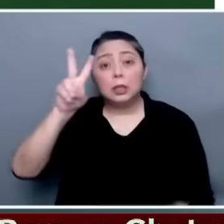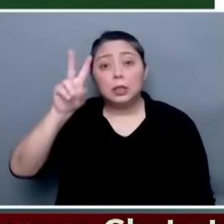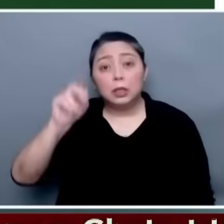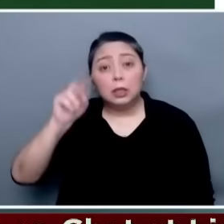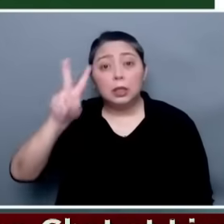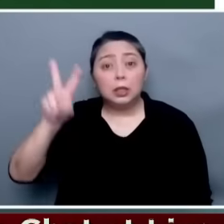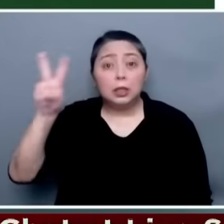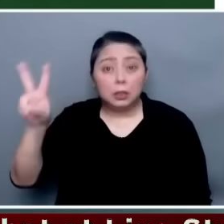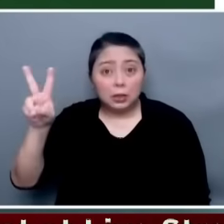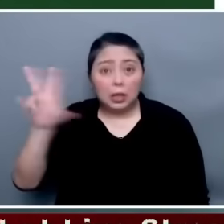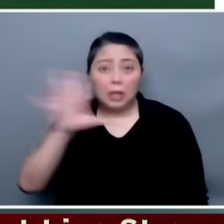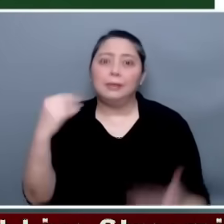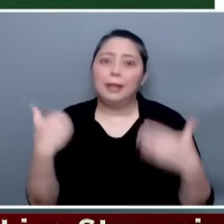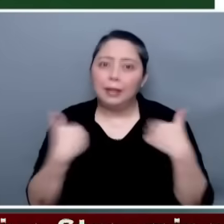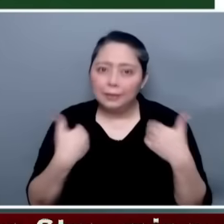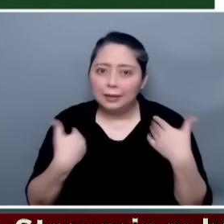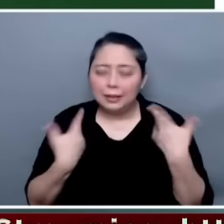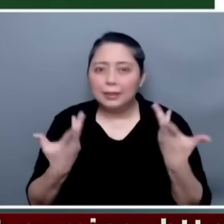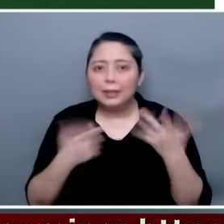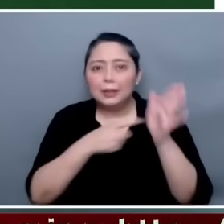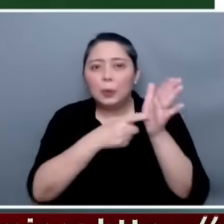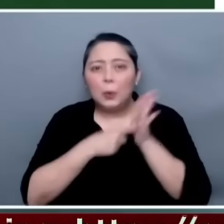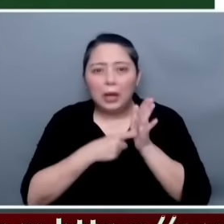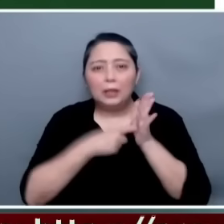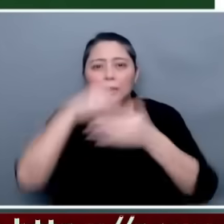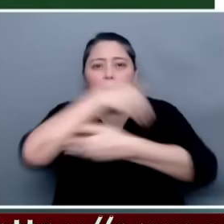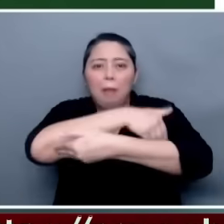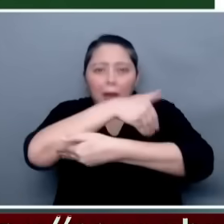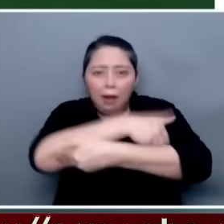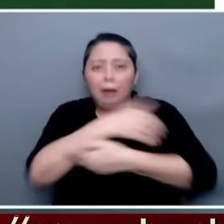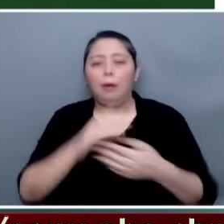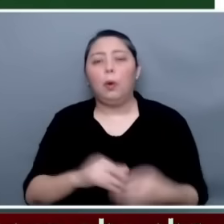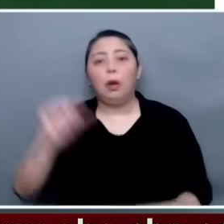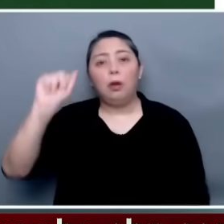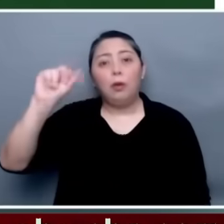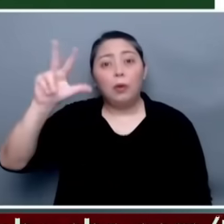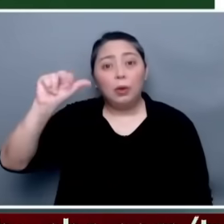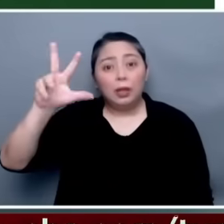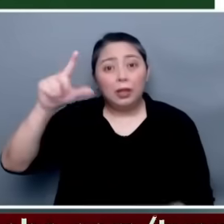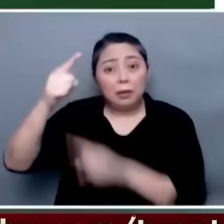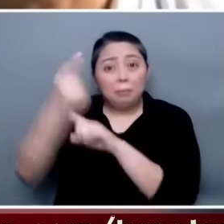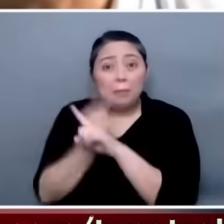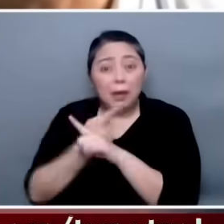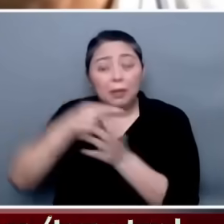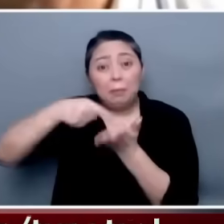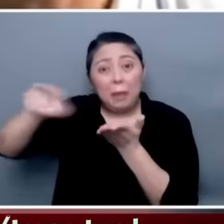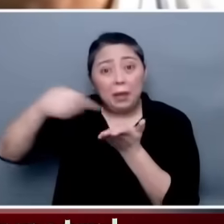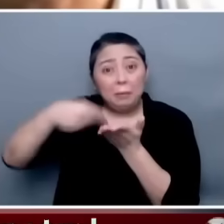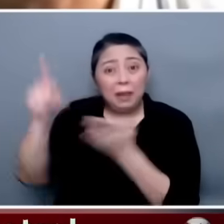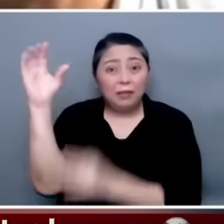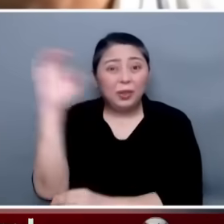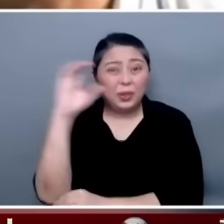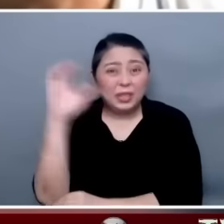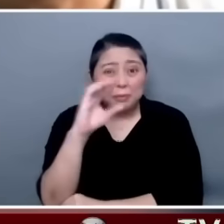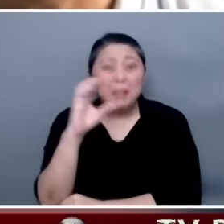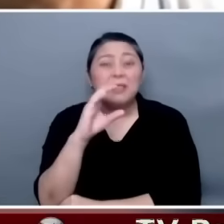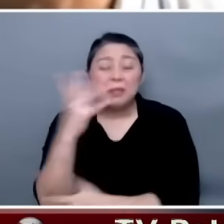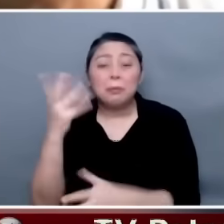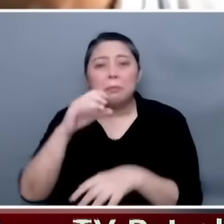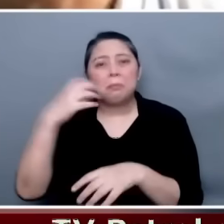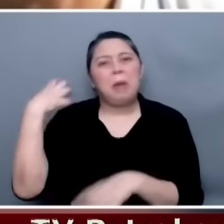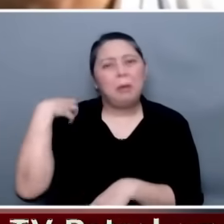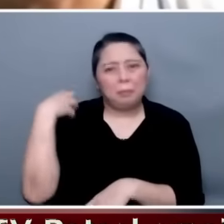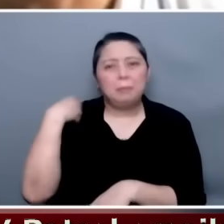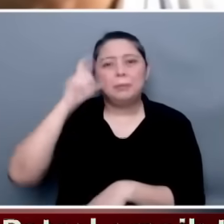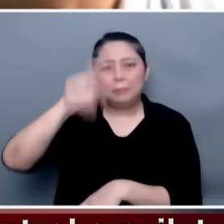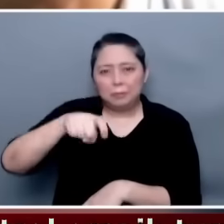the 13-month pay, which is also a mandatory thing that employers have to do during Christmas. We support yung pag-relax sa alert level